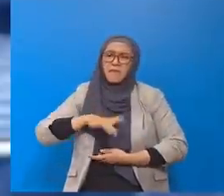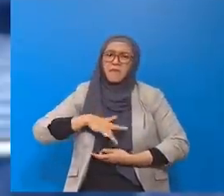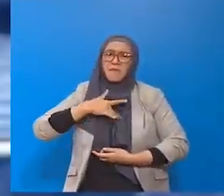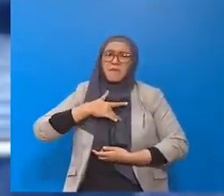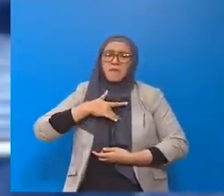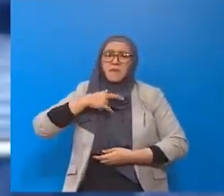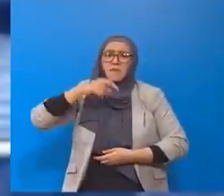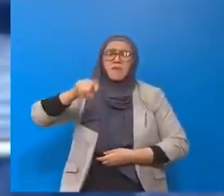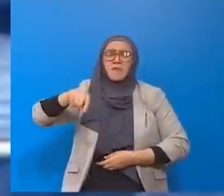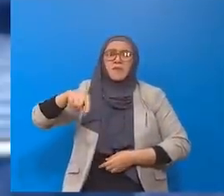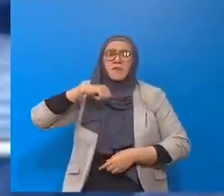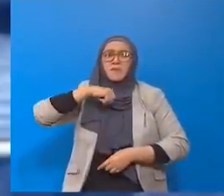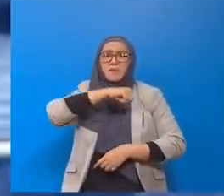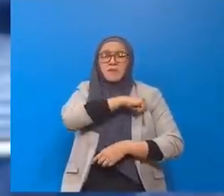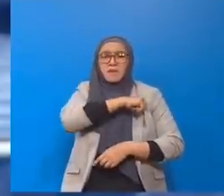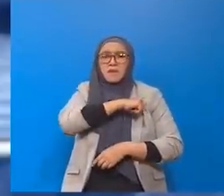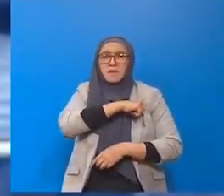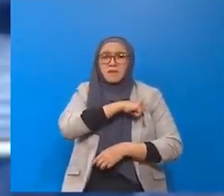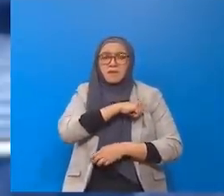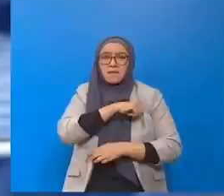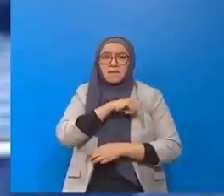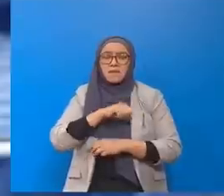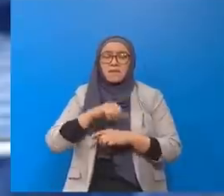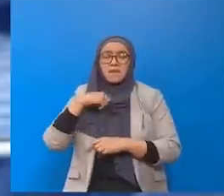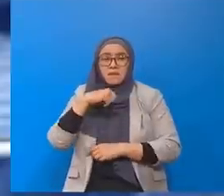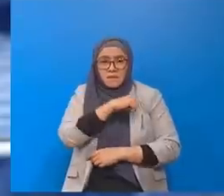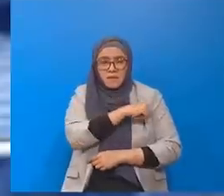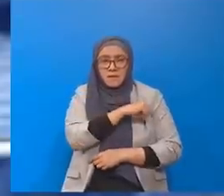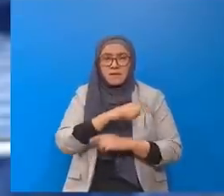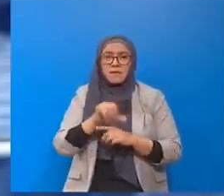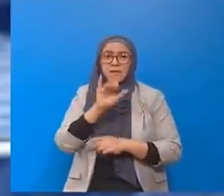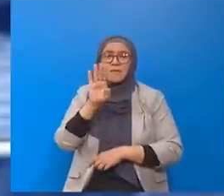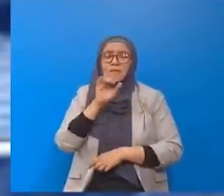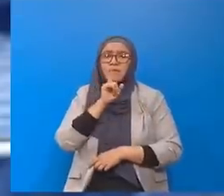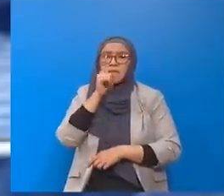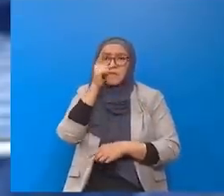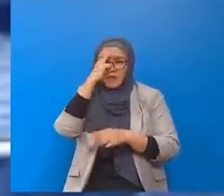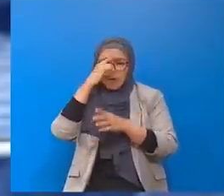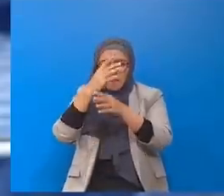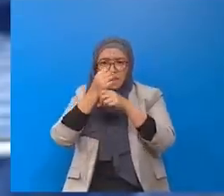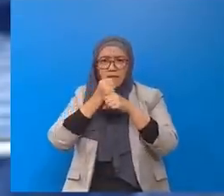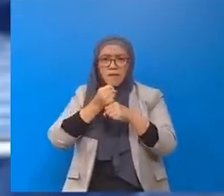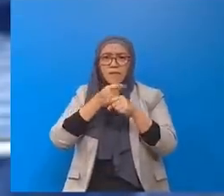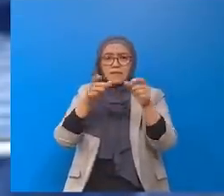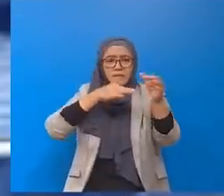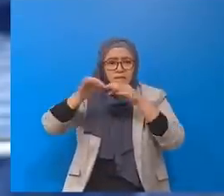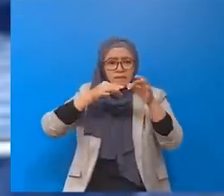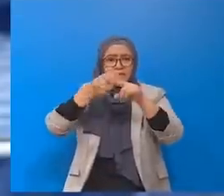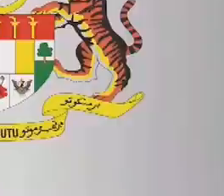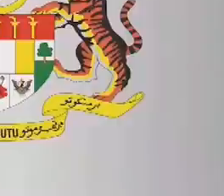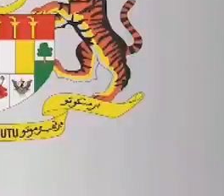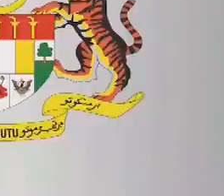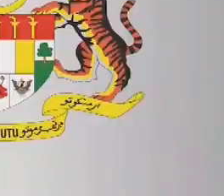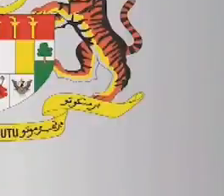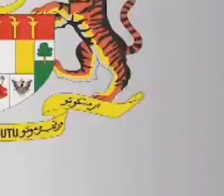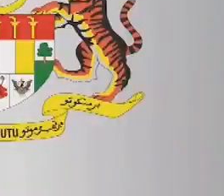Sob perlu Aliya Aliya woman mendapatkan penyelesaian D pada ketombe masing-masing yang telah bersetuju kalau susah